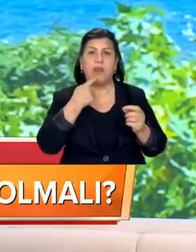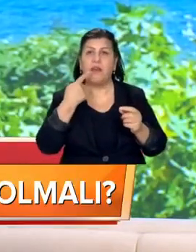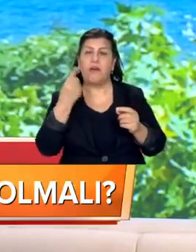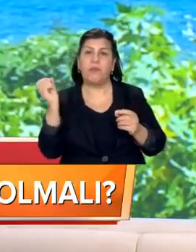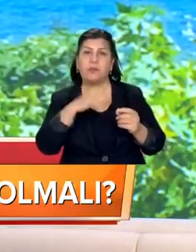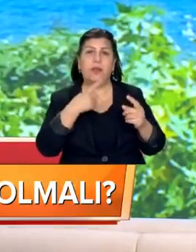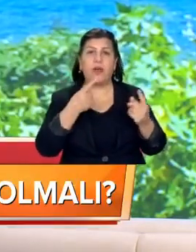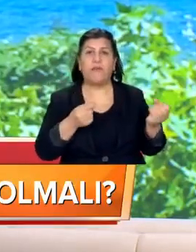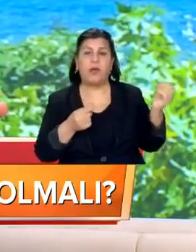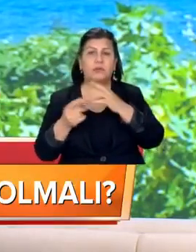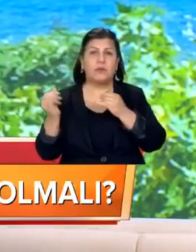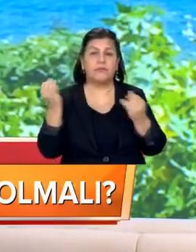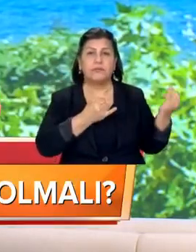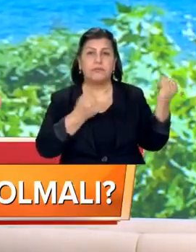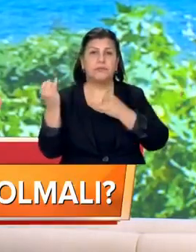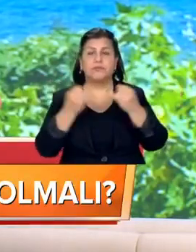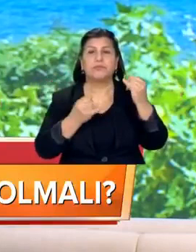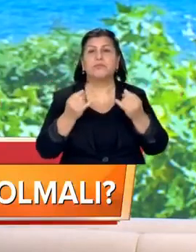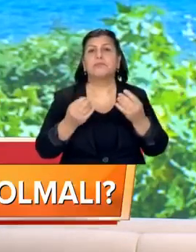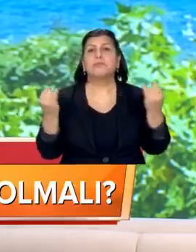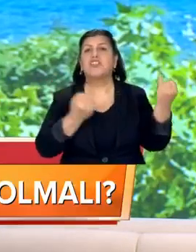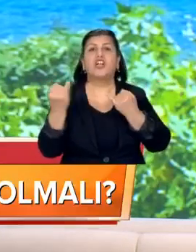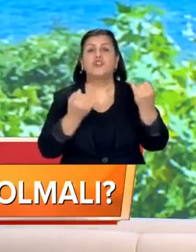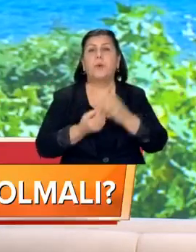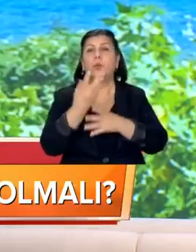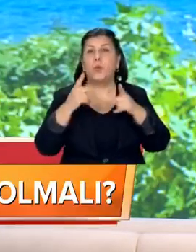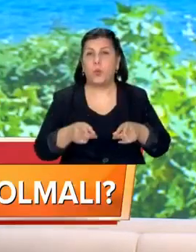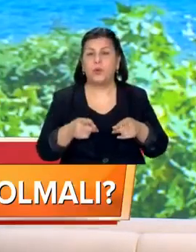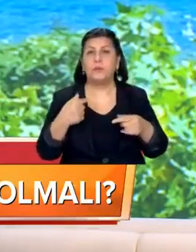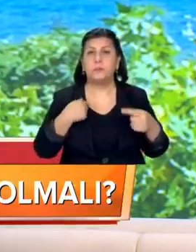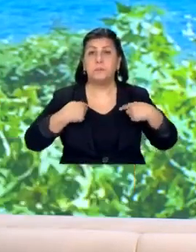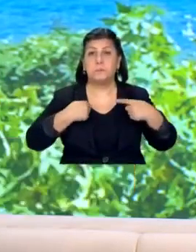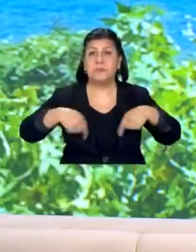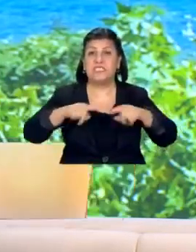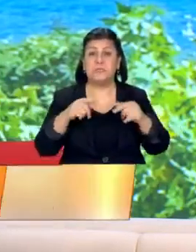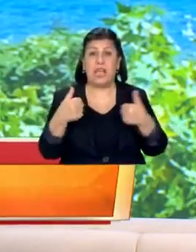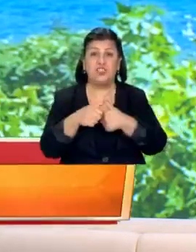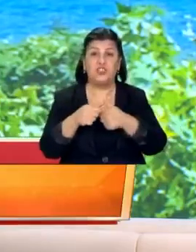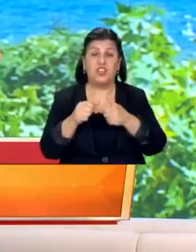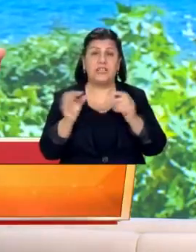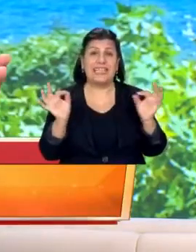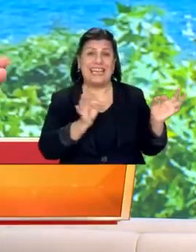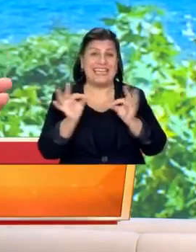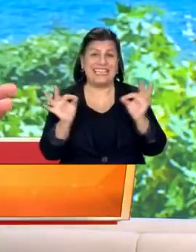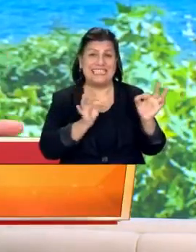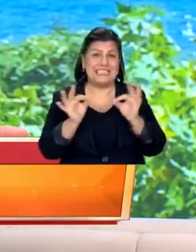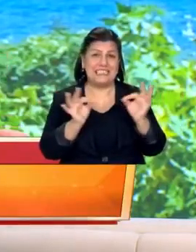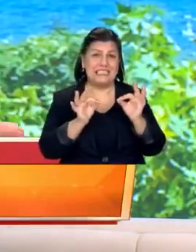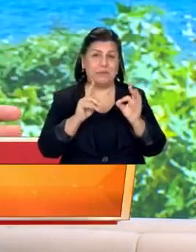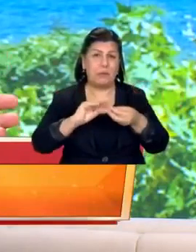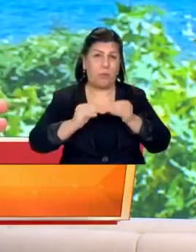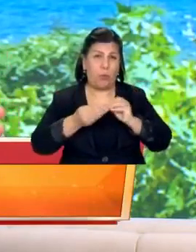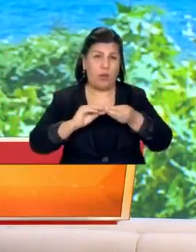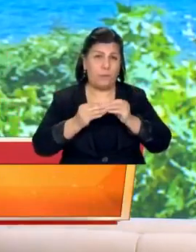dönüşebilir bu dönemin ana şeyi aslında bizim eşler arası iletişim etkileşim dediğimiz bir